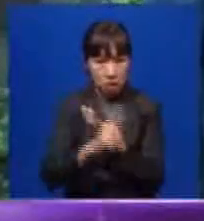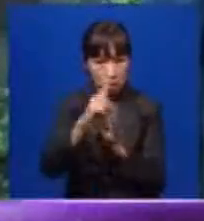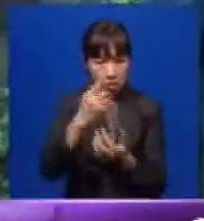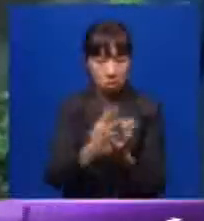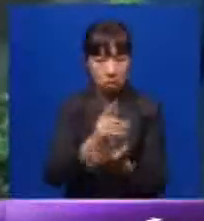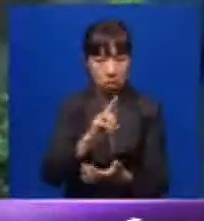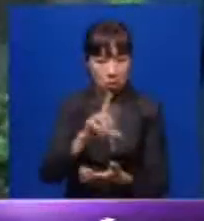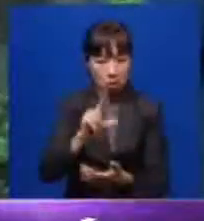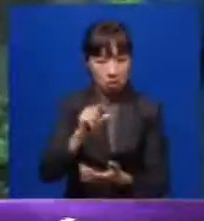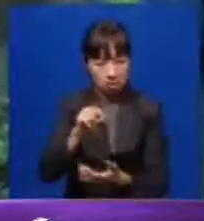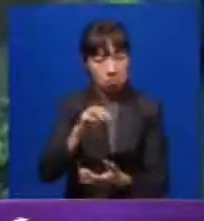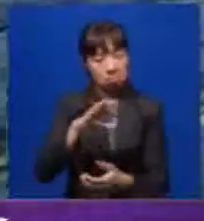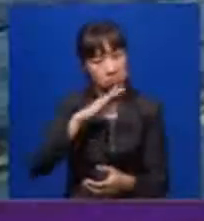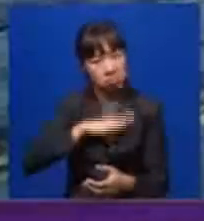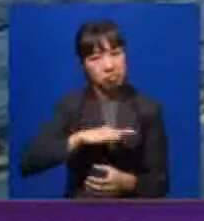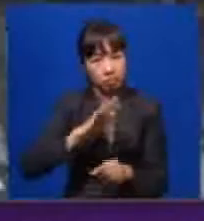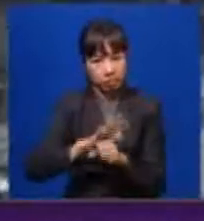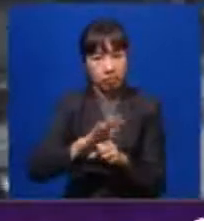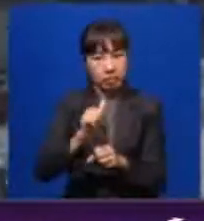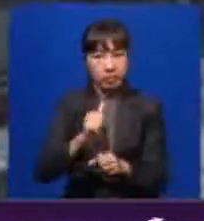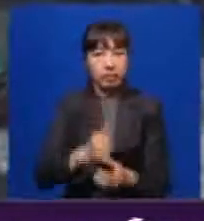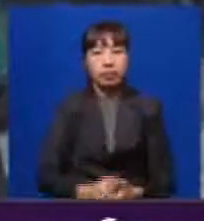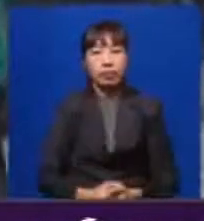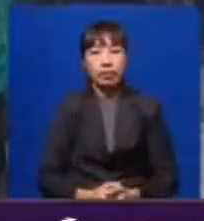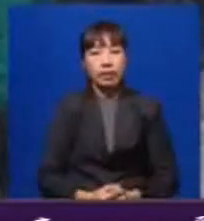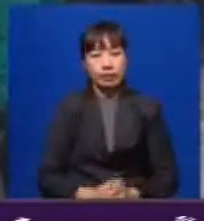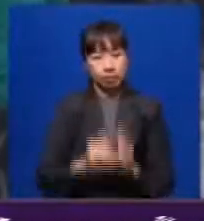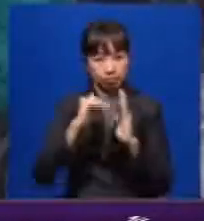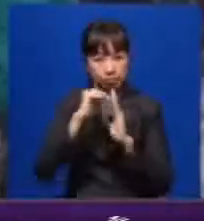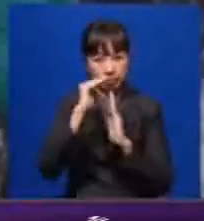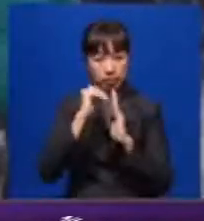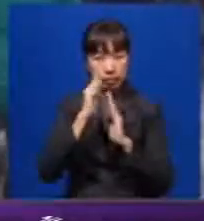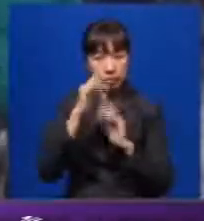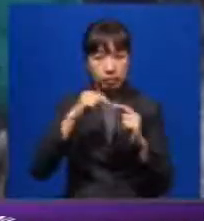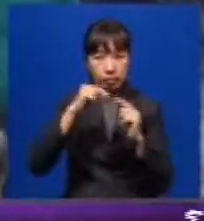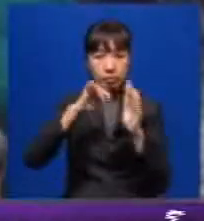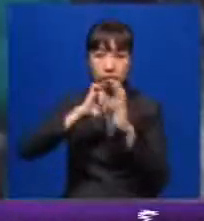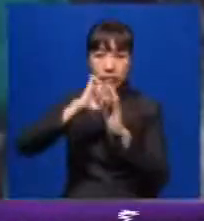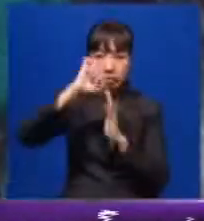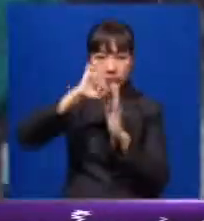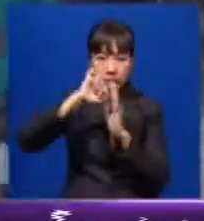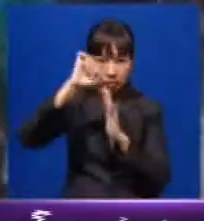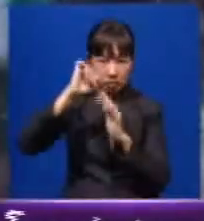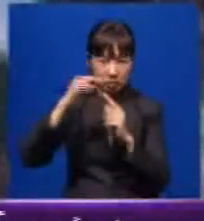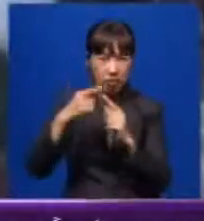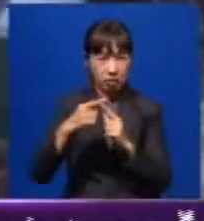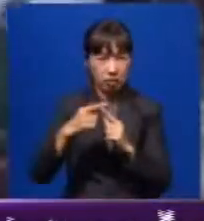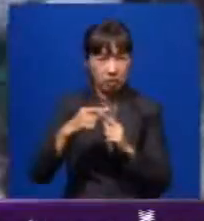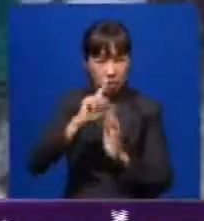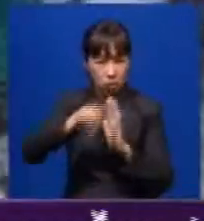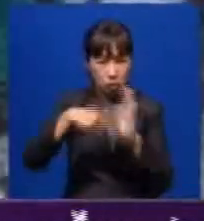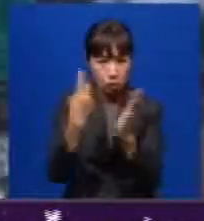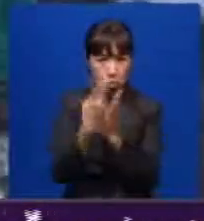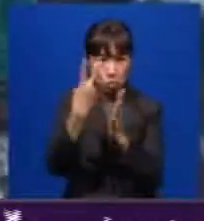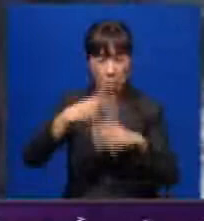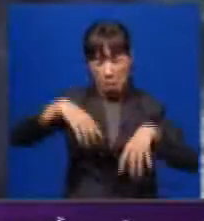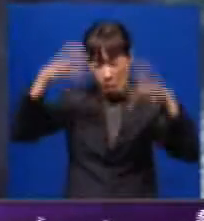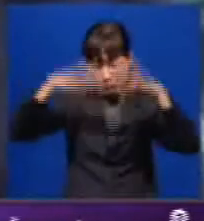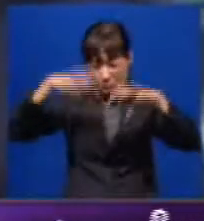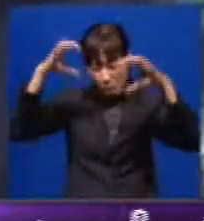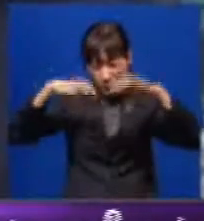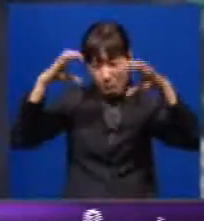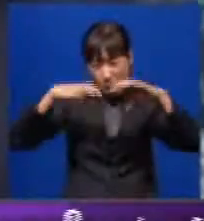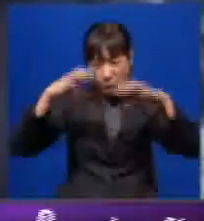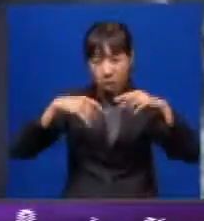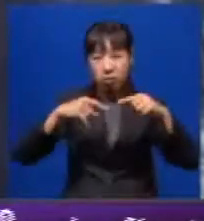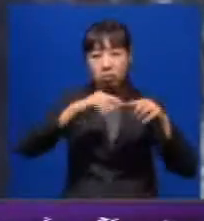าคาสูงเป็ที่น่าพอใจขึไปที่ภาคเหนือที่จัหวดเชียงให่ ฝนที่ตกหนกกวา 2 ชั่วโงก็ทำให้น้ำป่า